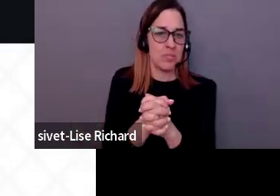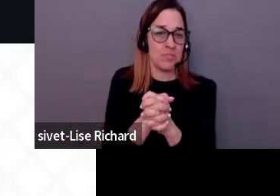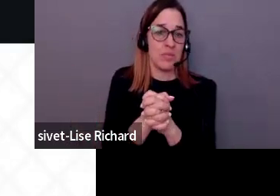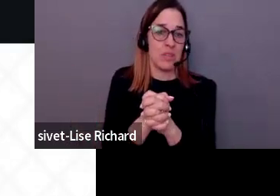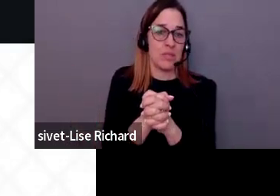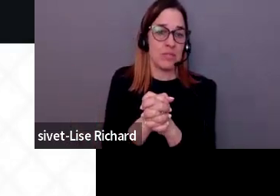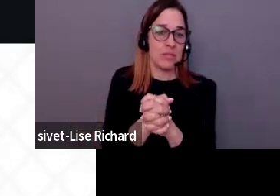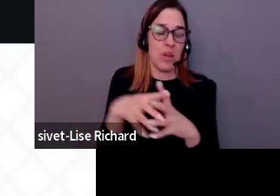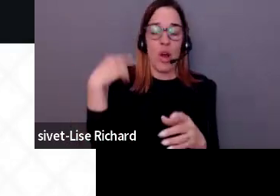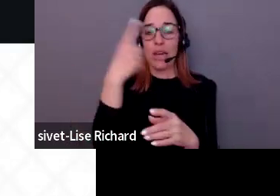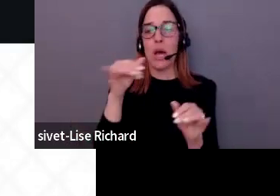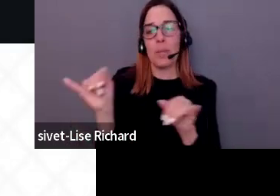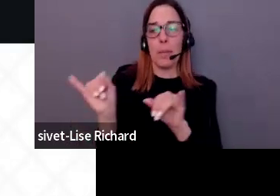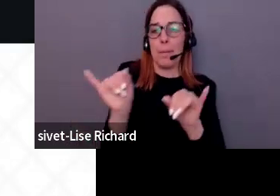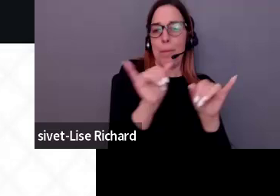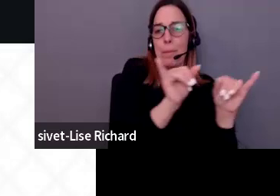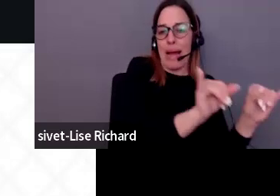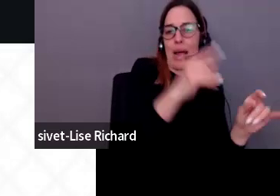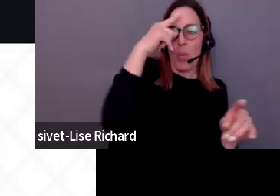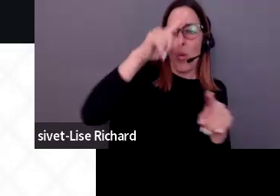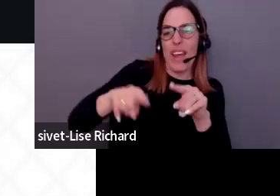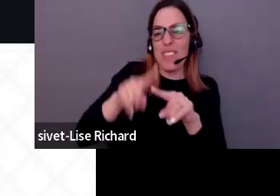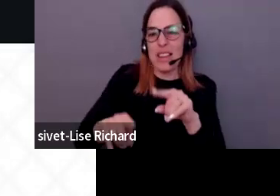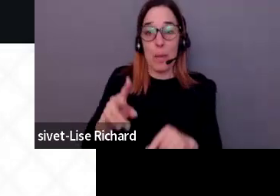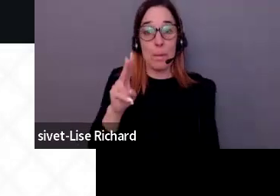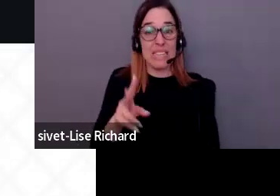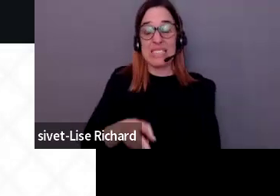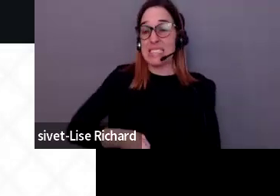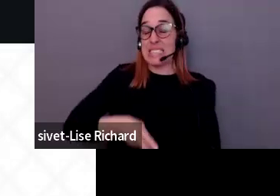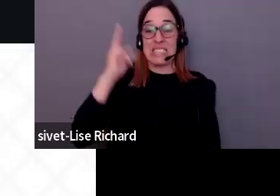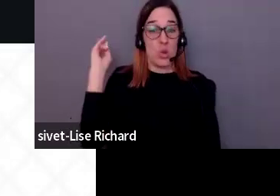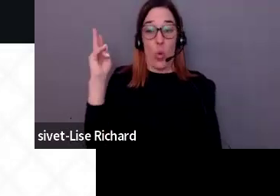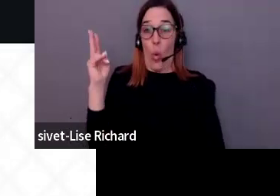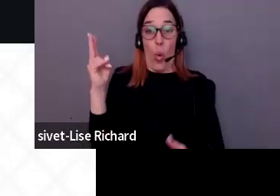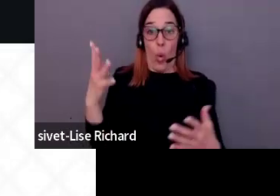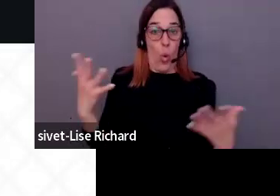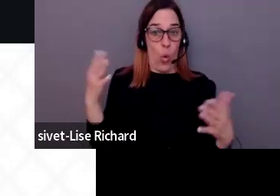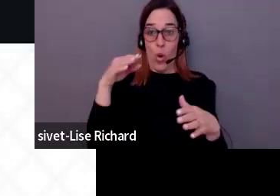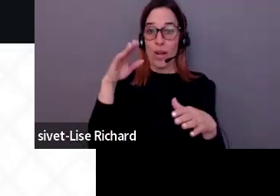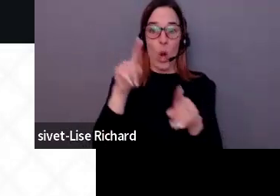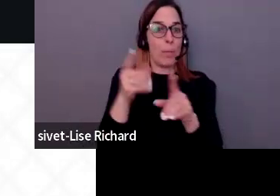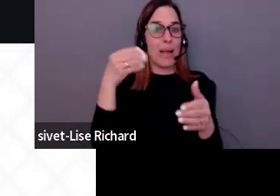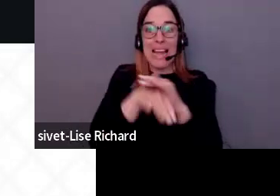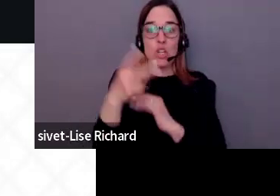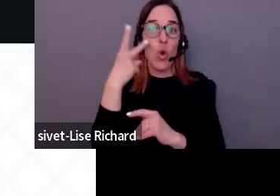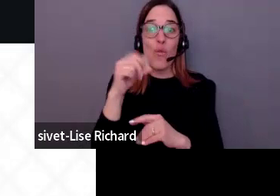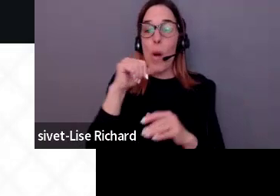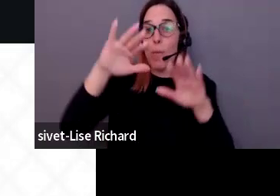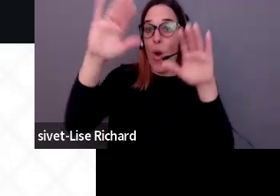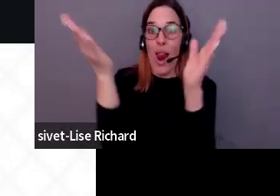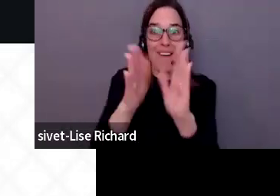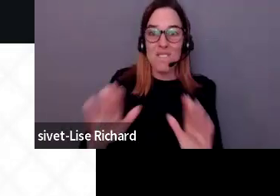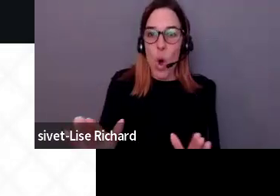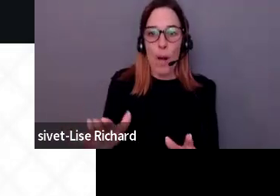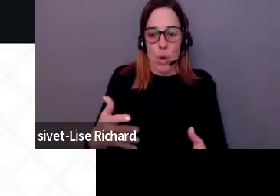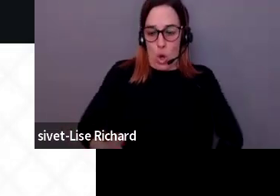dirais, mais tout ce qui est surdimensionné, puis qui cache votre taille, qui cache vos courbes. OK?